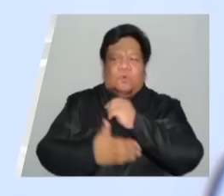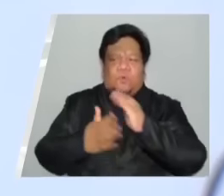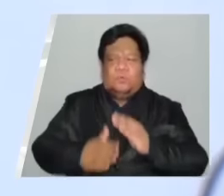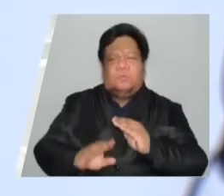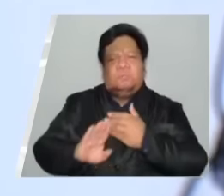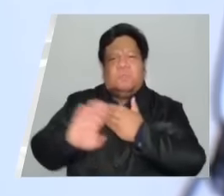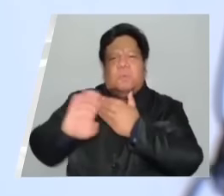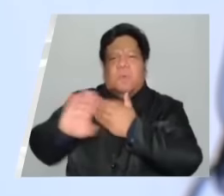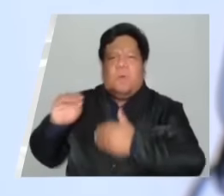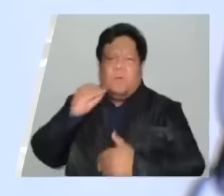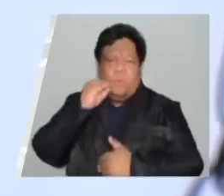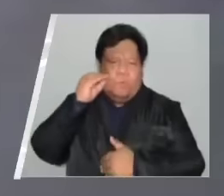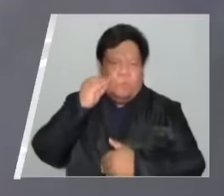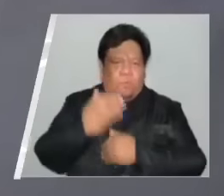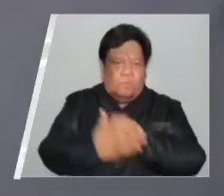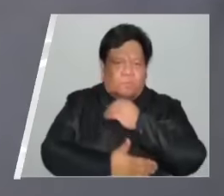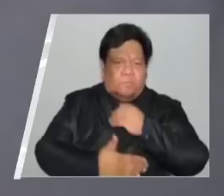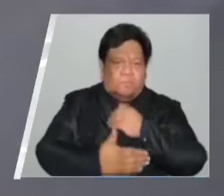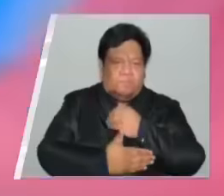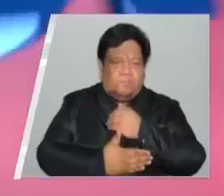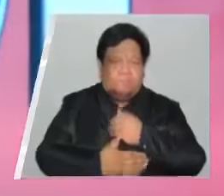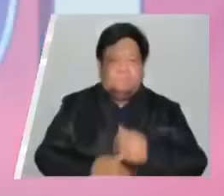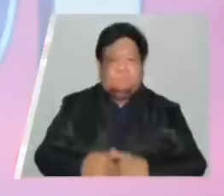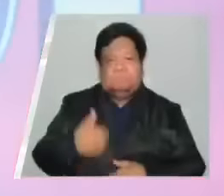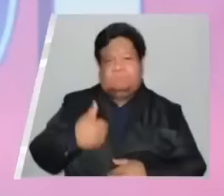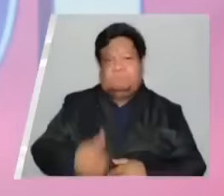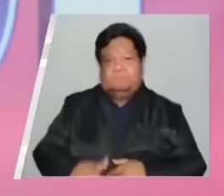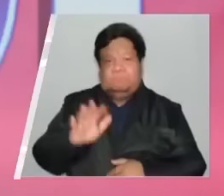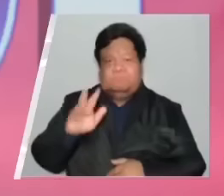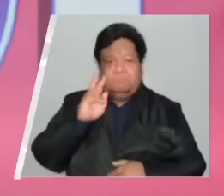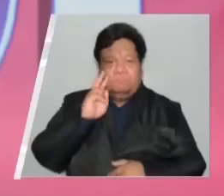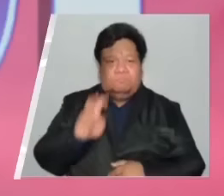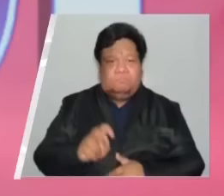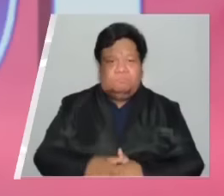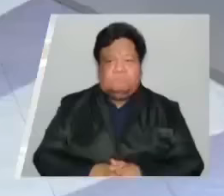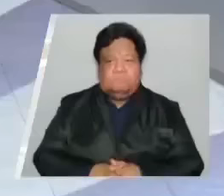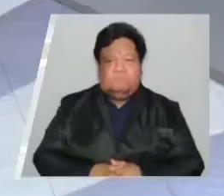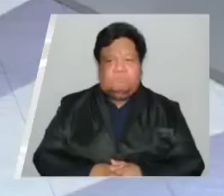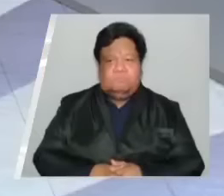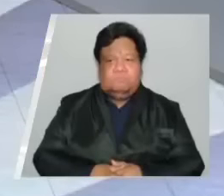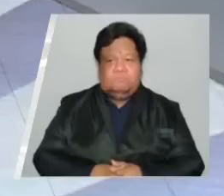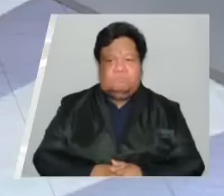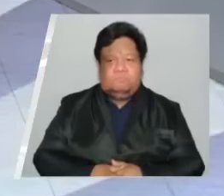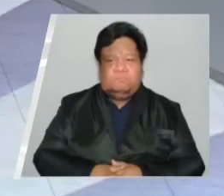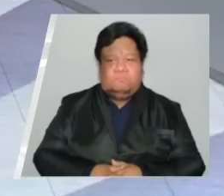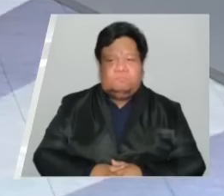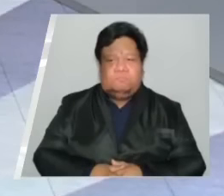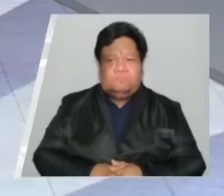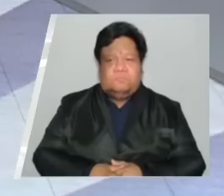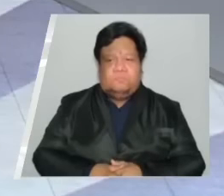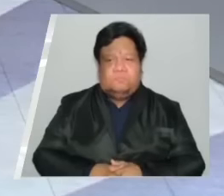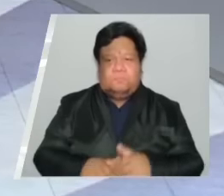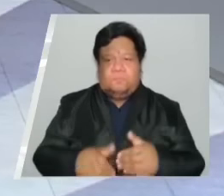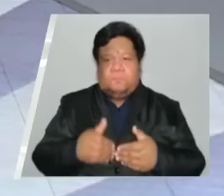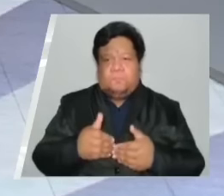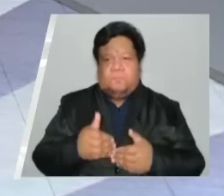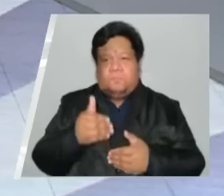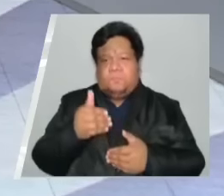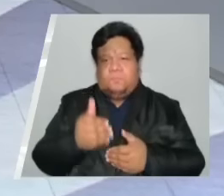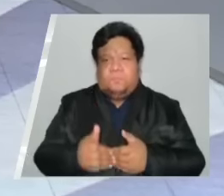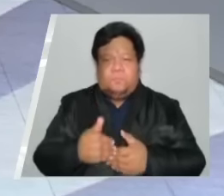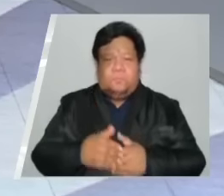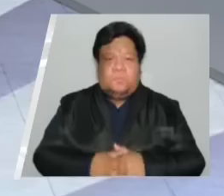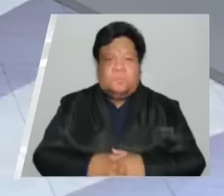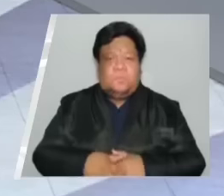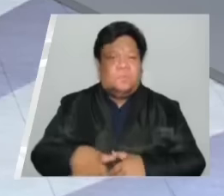News, ako si Marisol Abdurrahman, ang inyong saksi. Ang away kalsada sa Taguig, nauwi